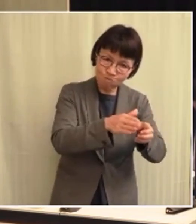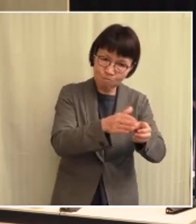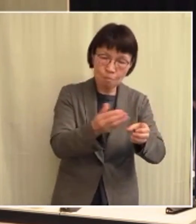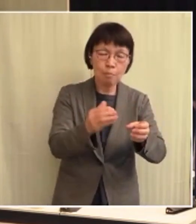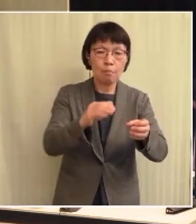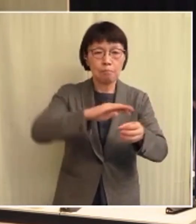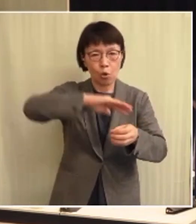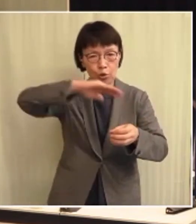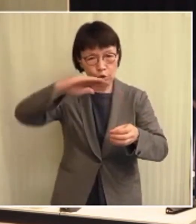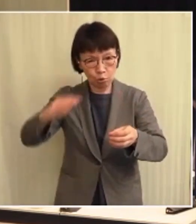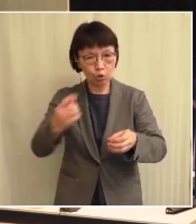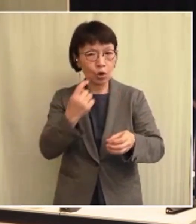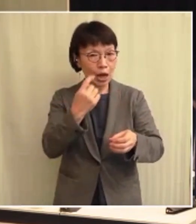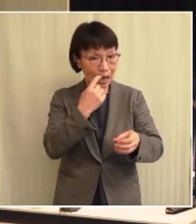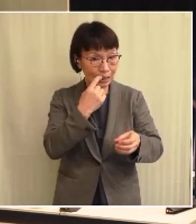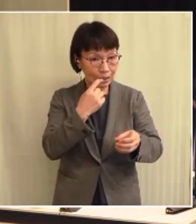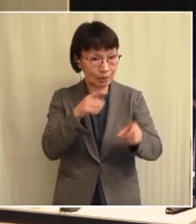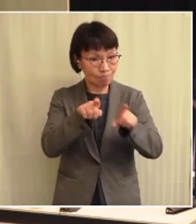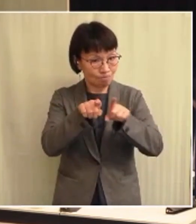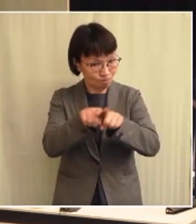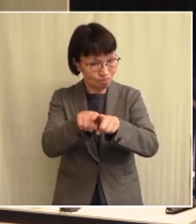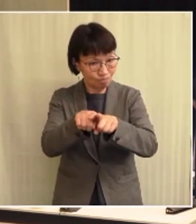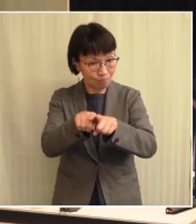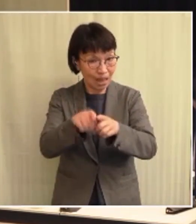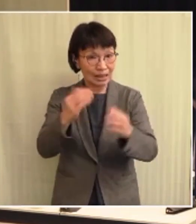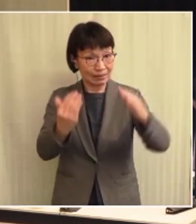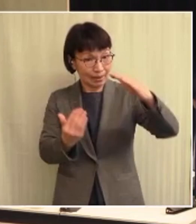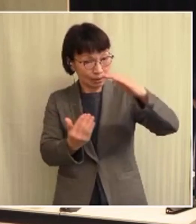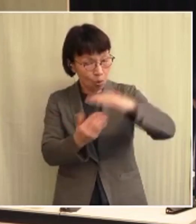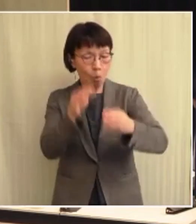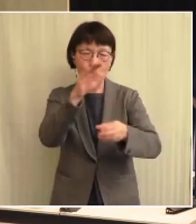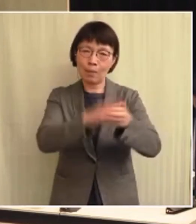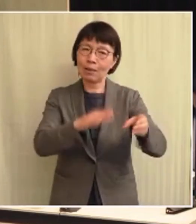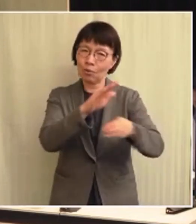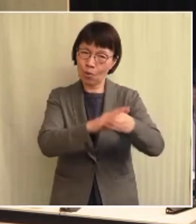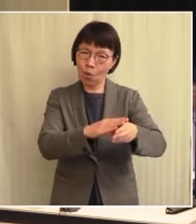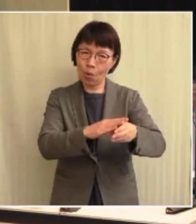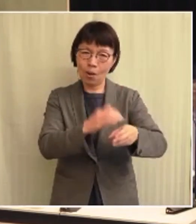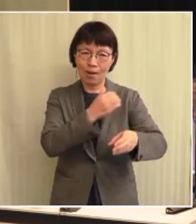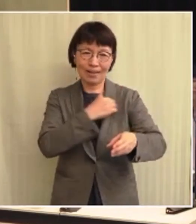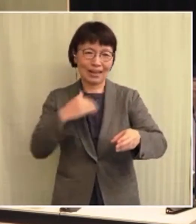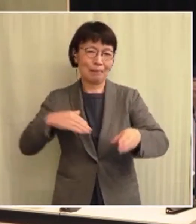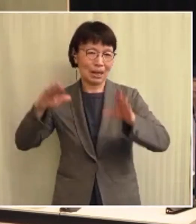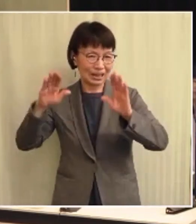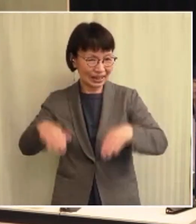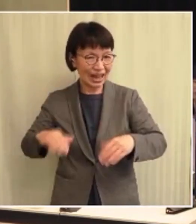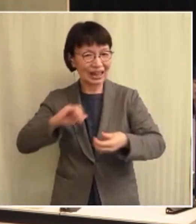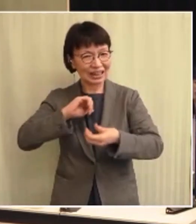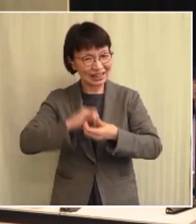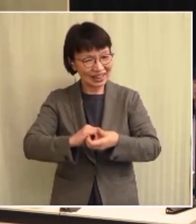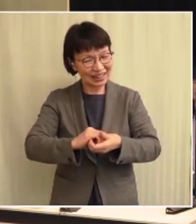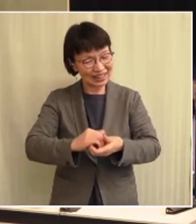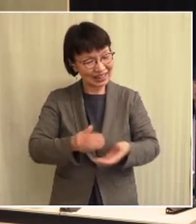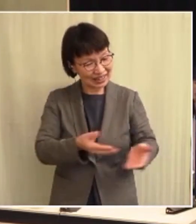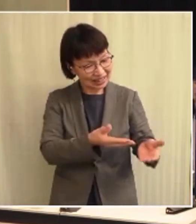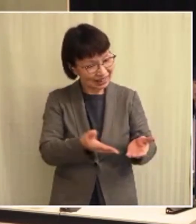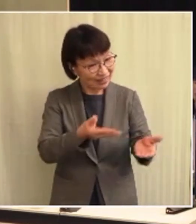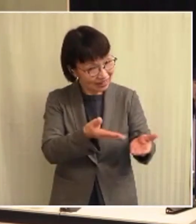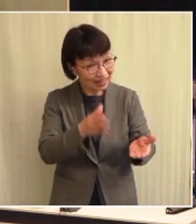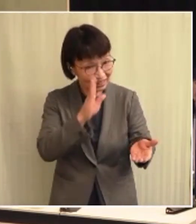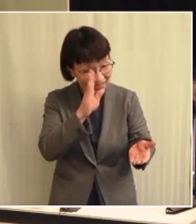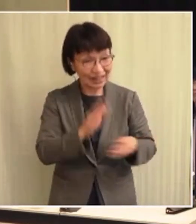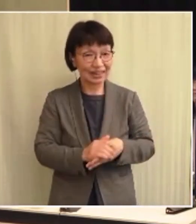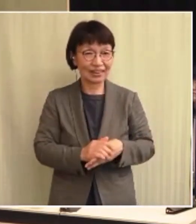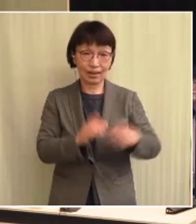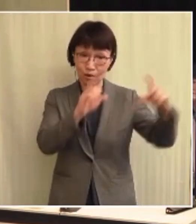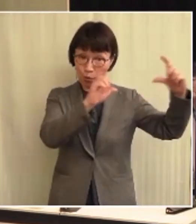た結果、最高のお弁当ができたと思います。ぜひ一度お手に取ってみてくださいというコメントをしてございます。この横塚君、ご